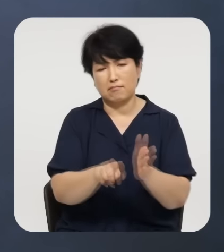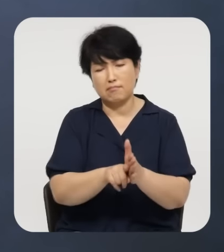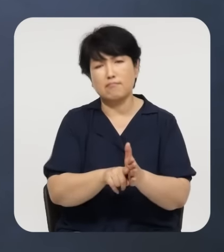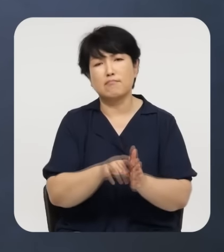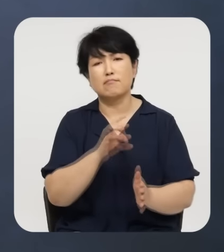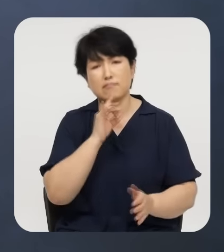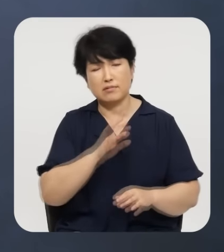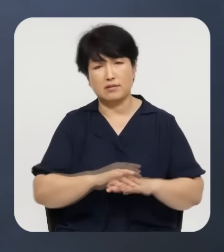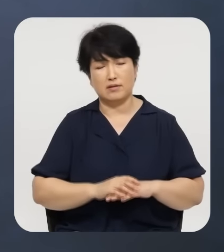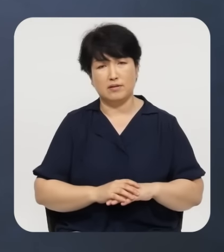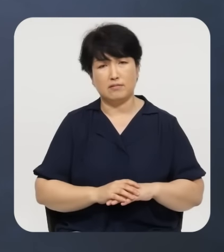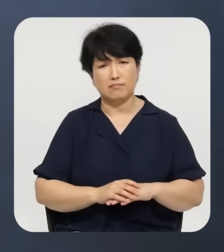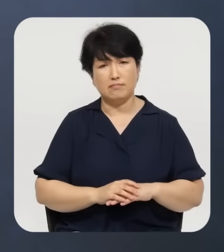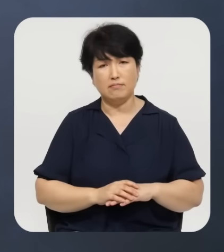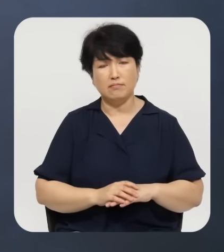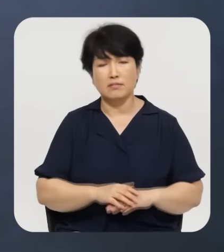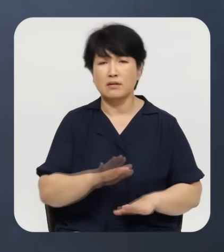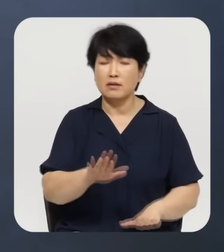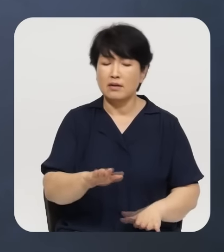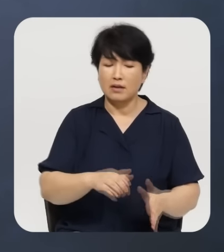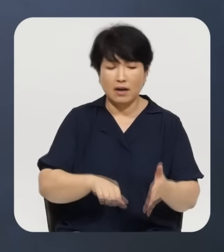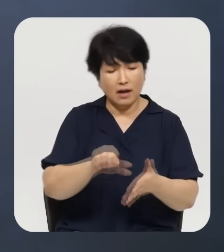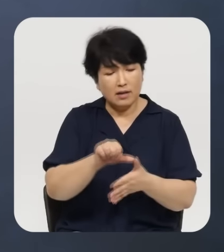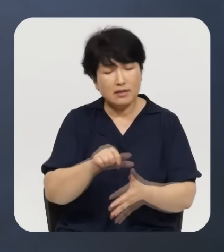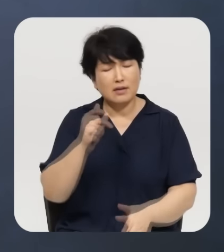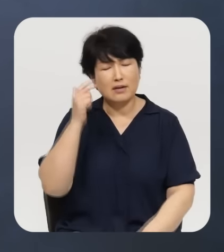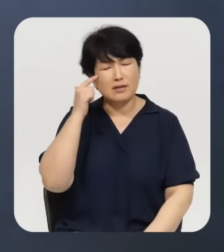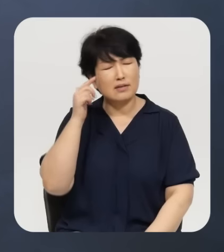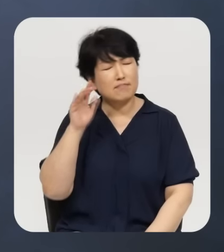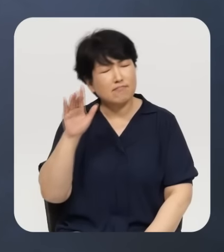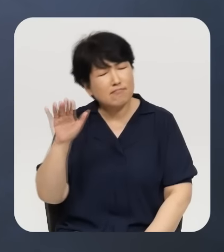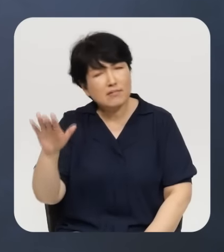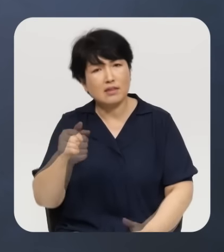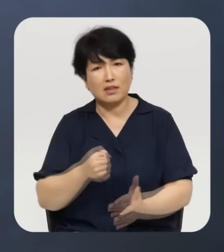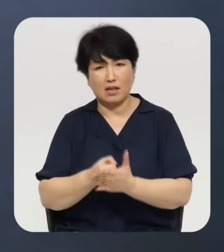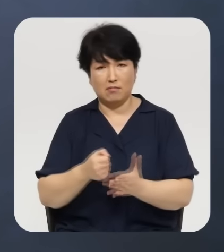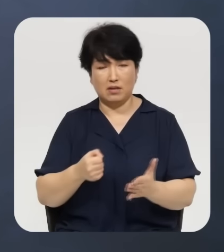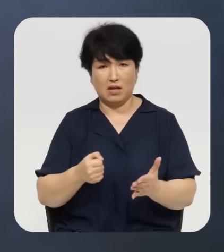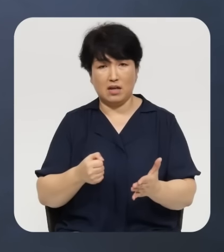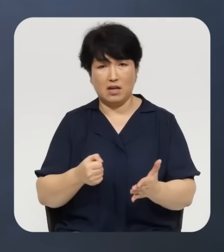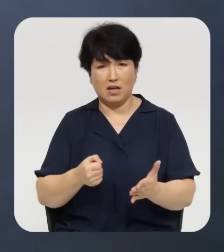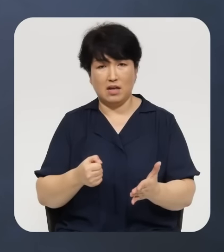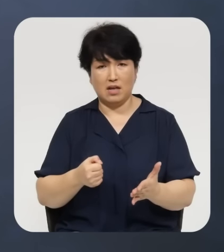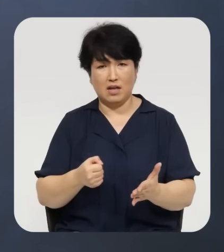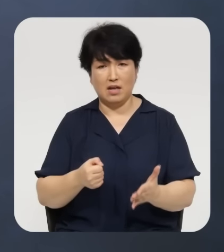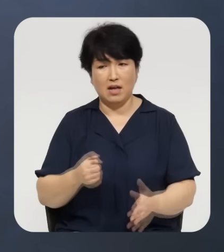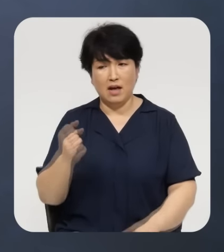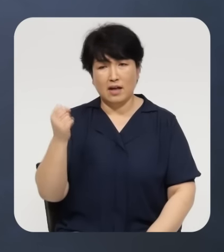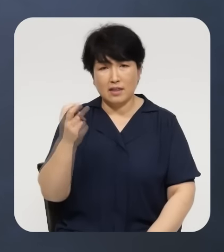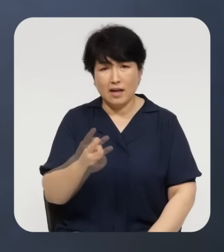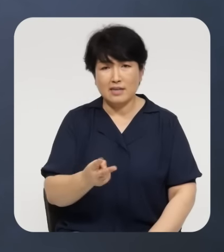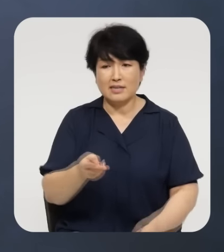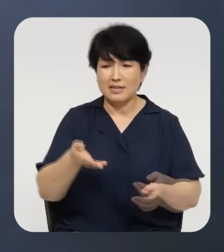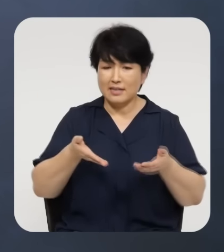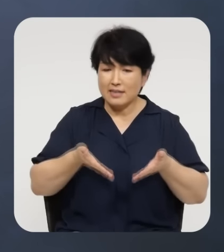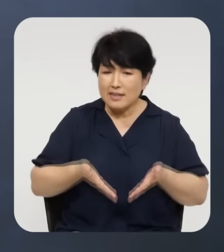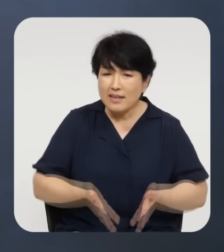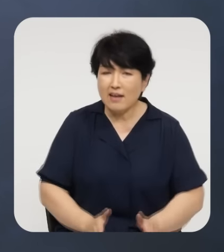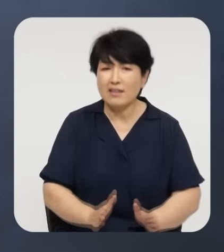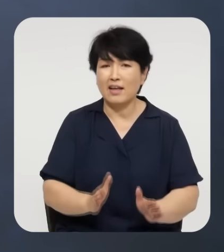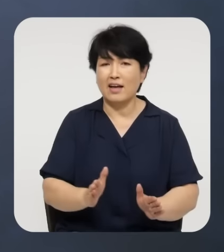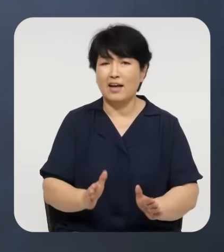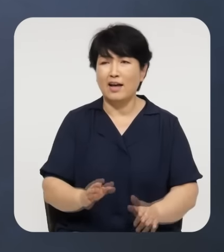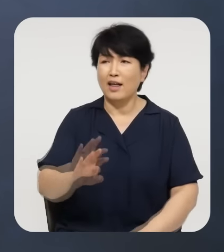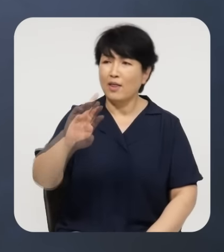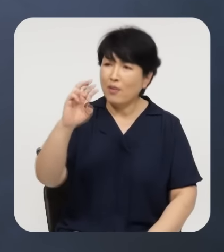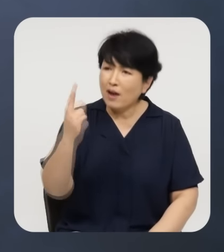영역이란 말이에요. 자기는 지금 아이를 그리워하다 보니까 이제 환생을 원하는